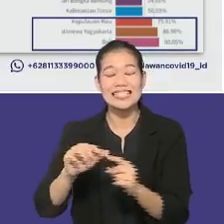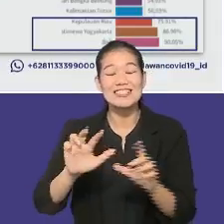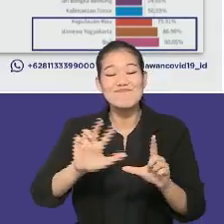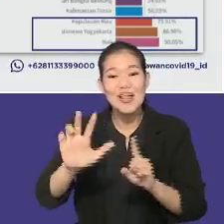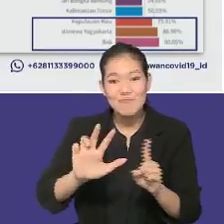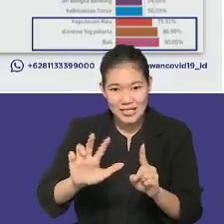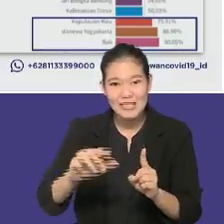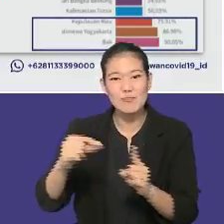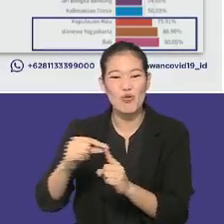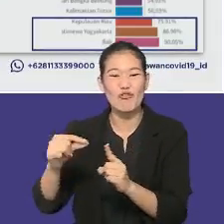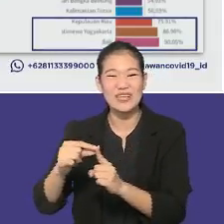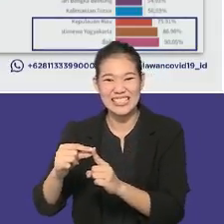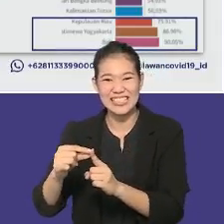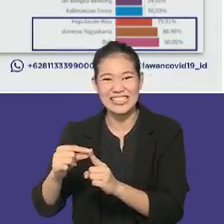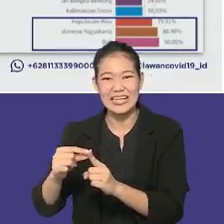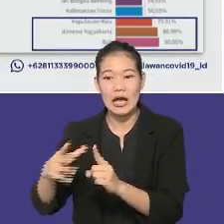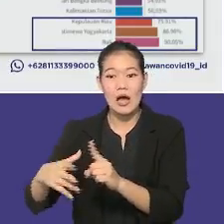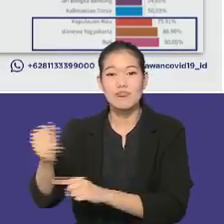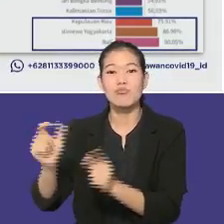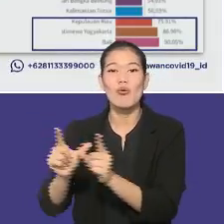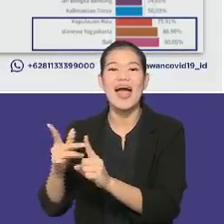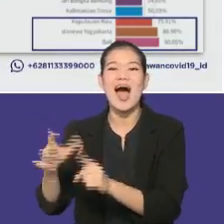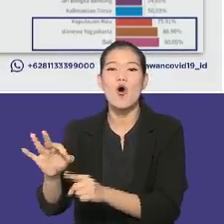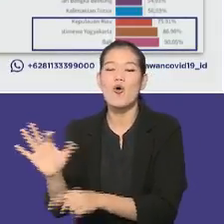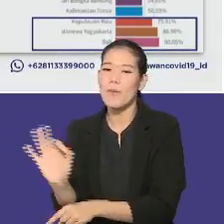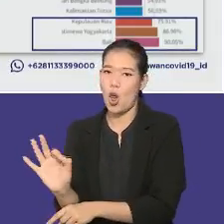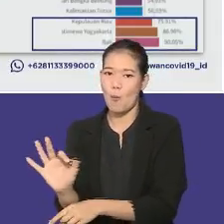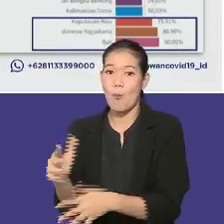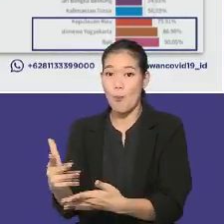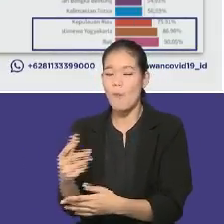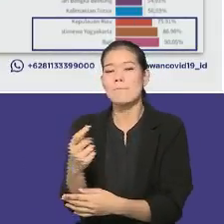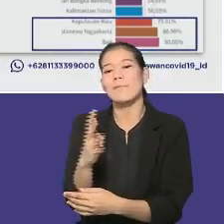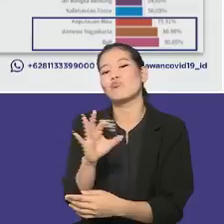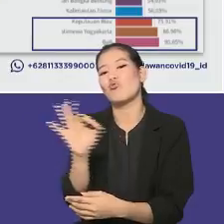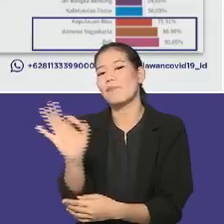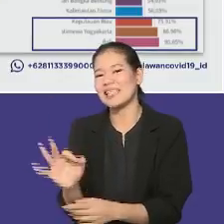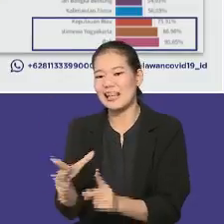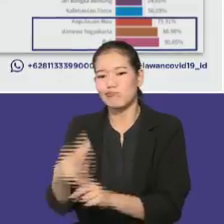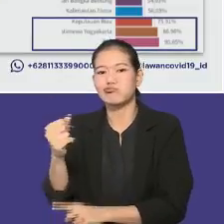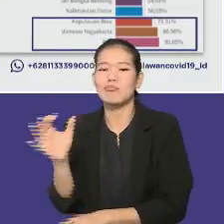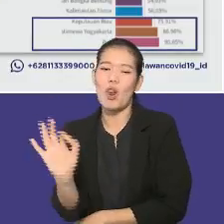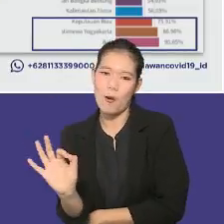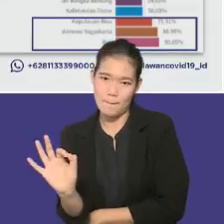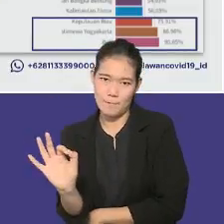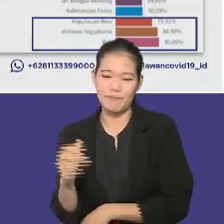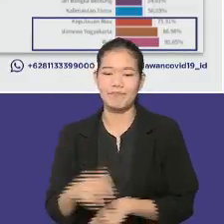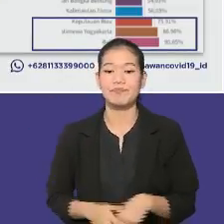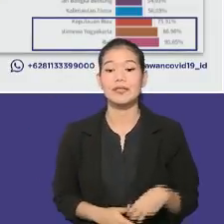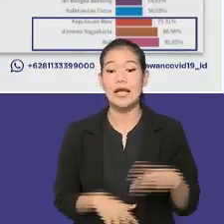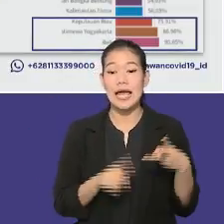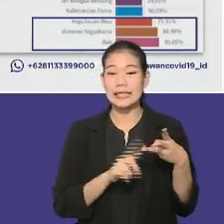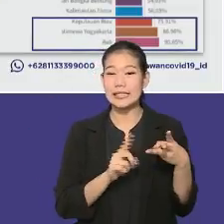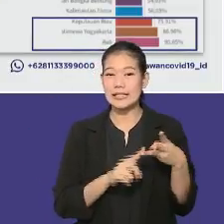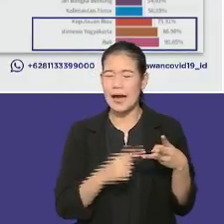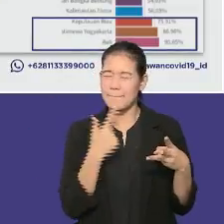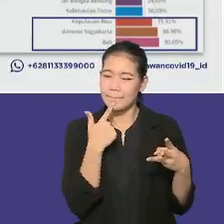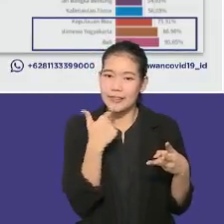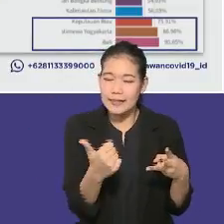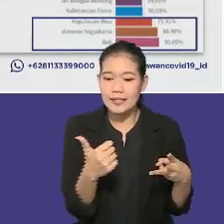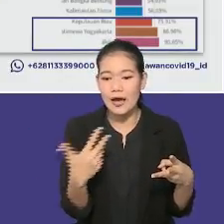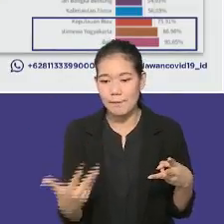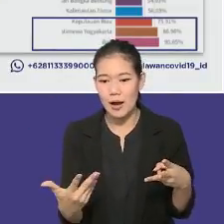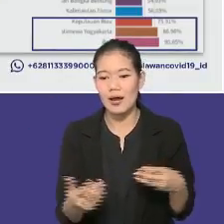capaiannya masih di bawah target WHO, yaitu 40%. Hal ketiga yang perlu diperhatikan